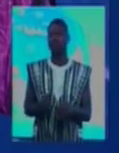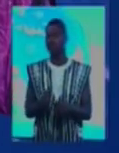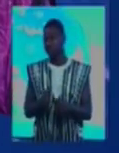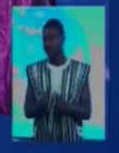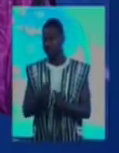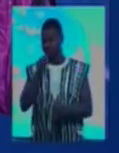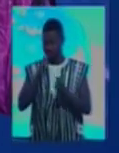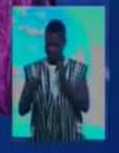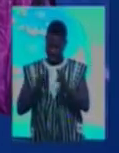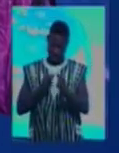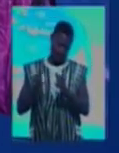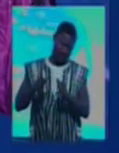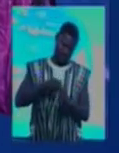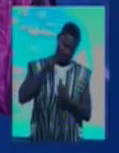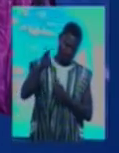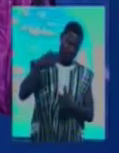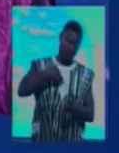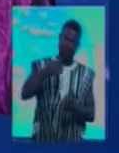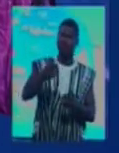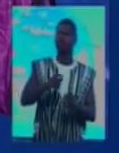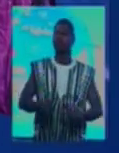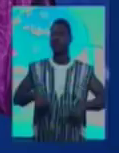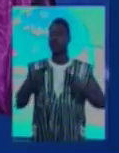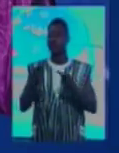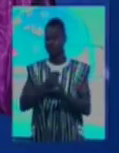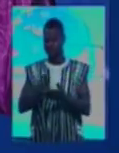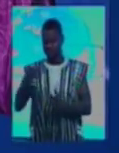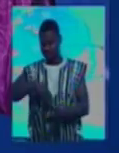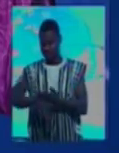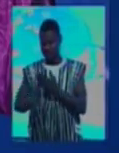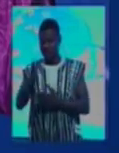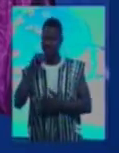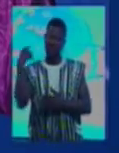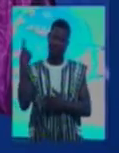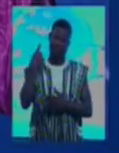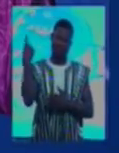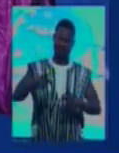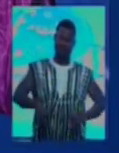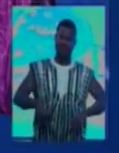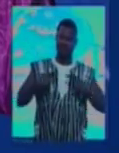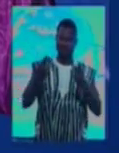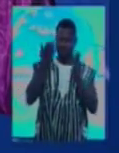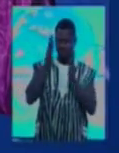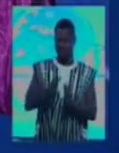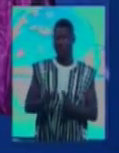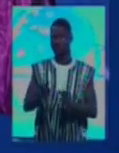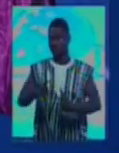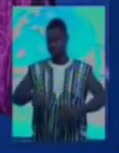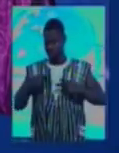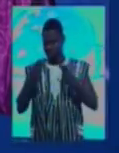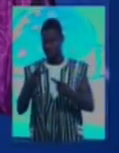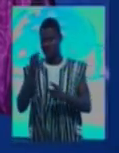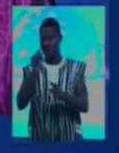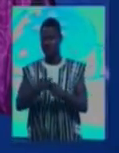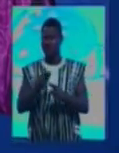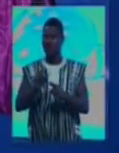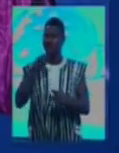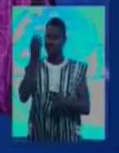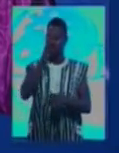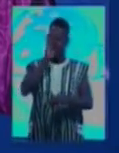se trempe dans le quotidien de l'humain pour proposer des œuvres qui nous parlent, des mots qui nous